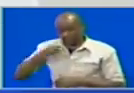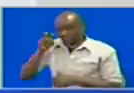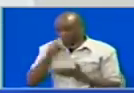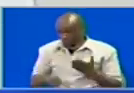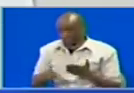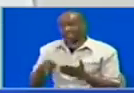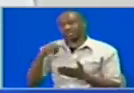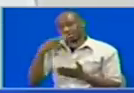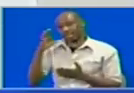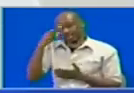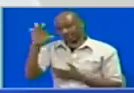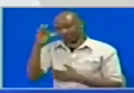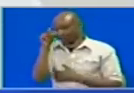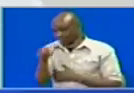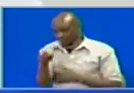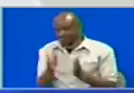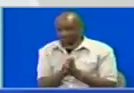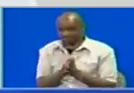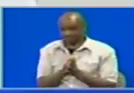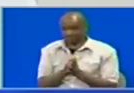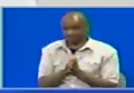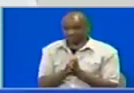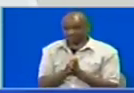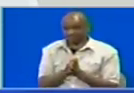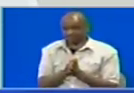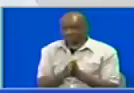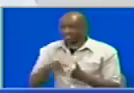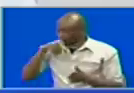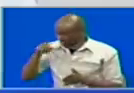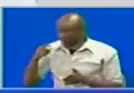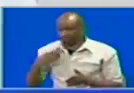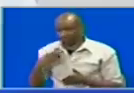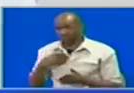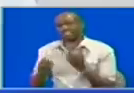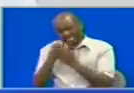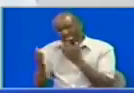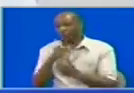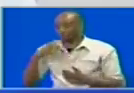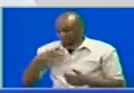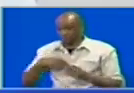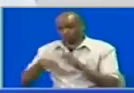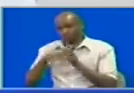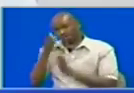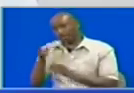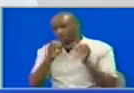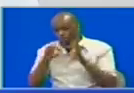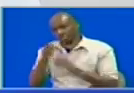ule FKF, president of FKF, anashughulikia masuala ya wachezaji na